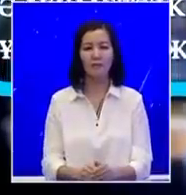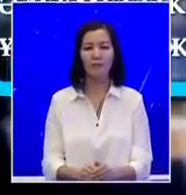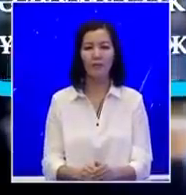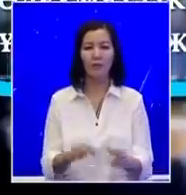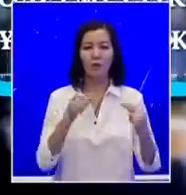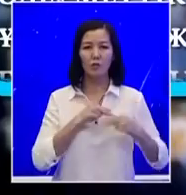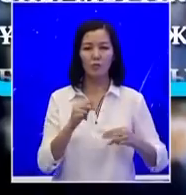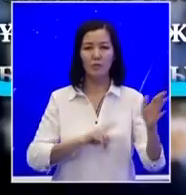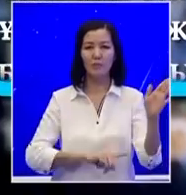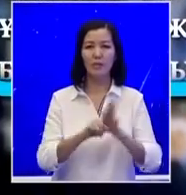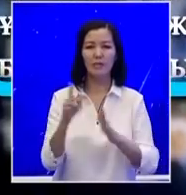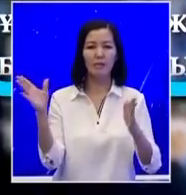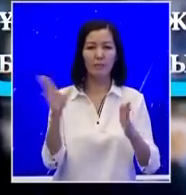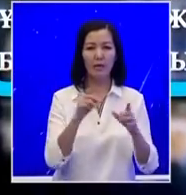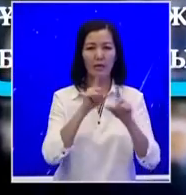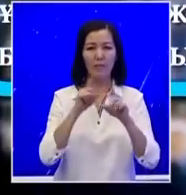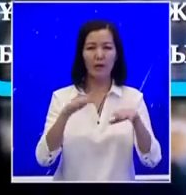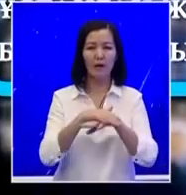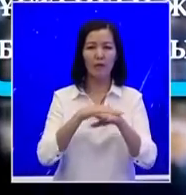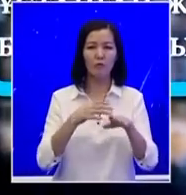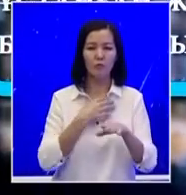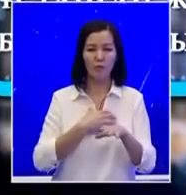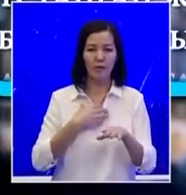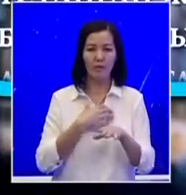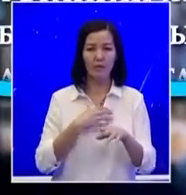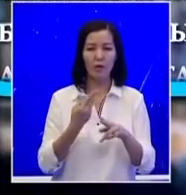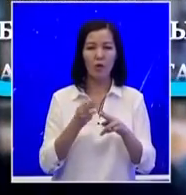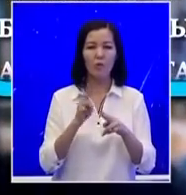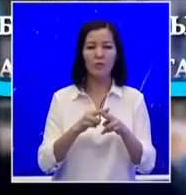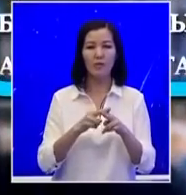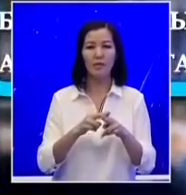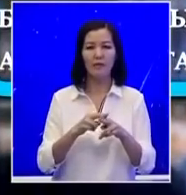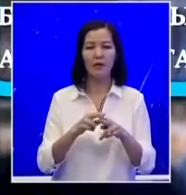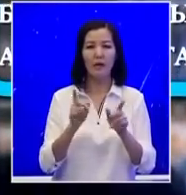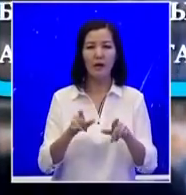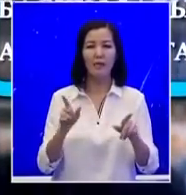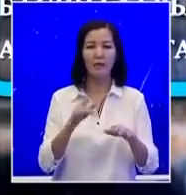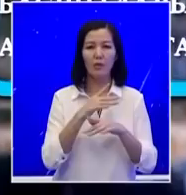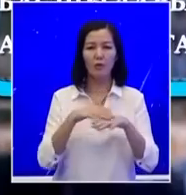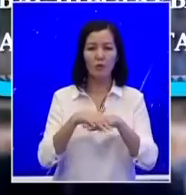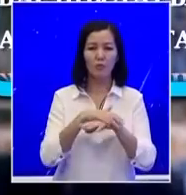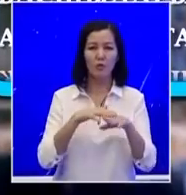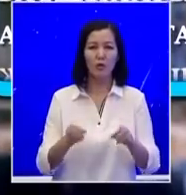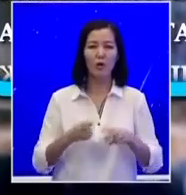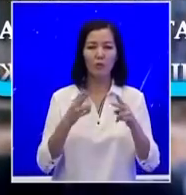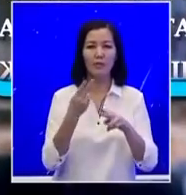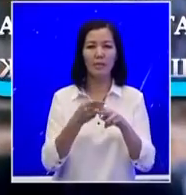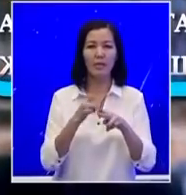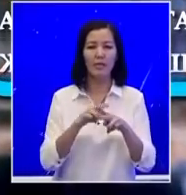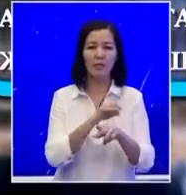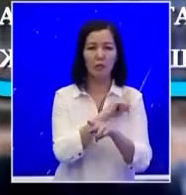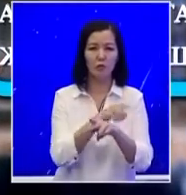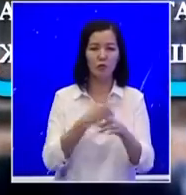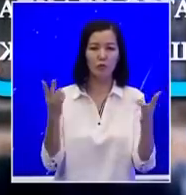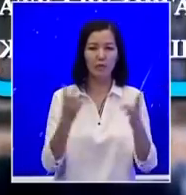Жұмысын бастайтын қай мекеме болсын, халық үшін аса маңызды. Біз осыларды әсіресе адам көп шоғырланатын жерлерде қауіпсіздікті екесеге көбейтуіміз